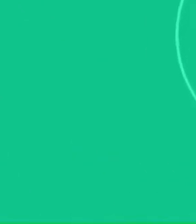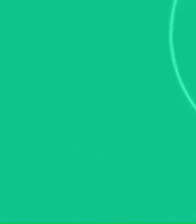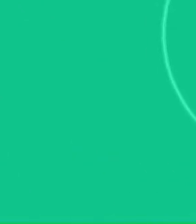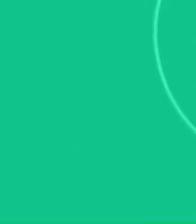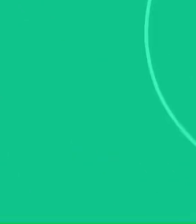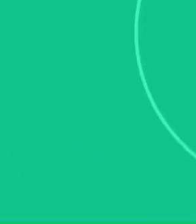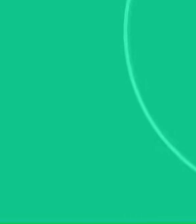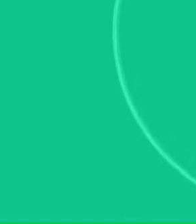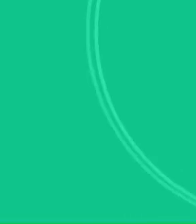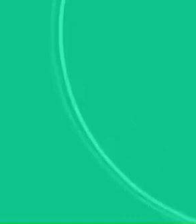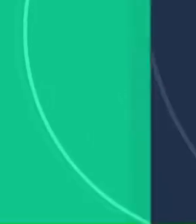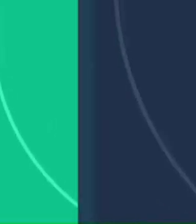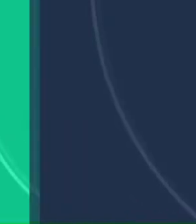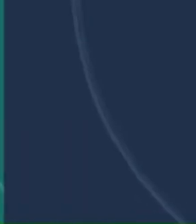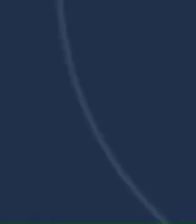Музика